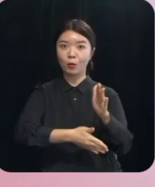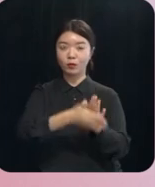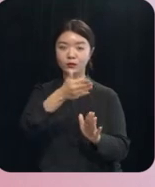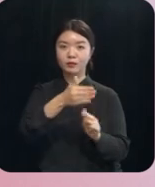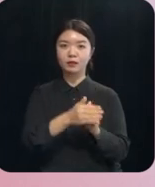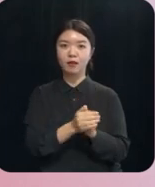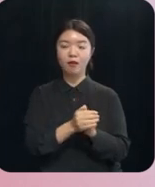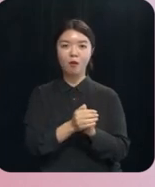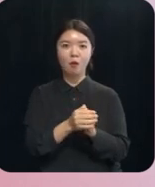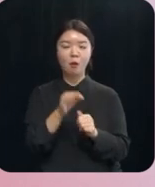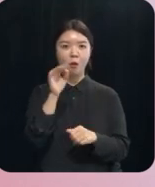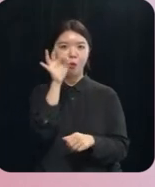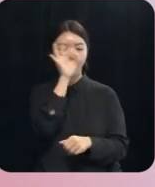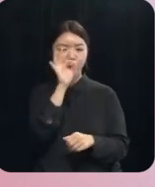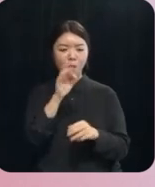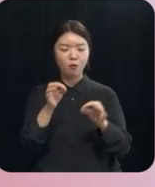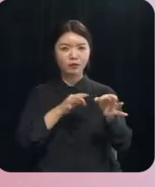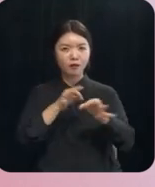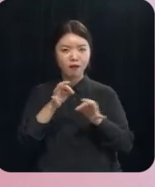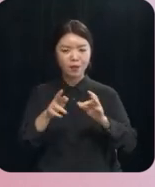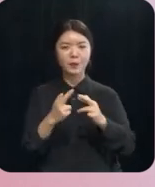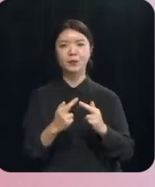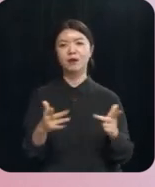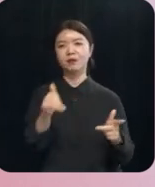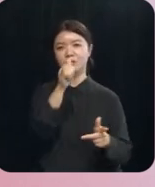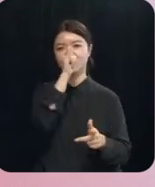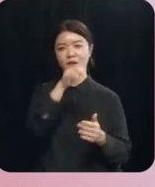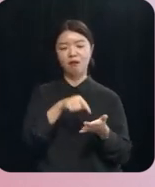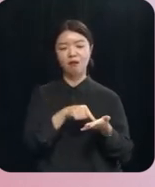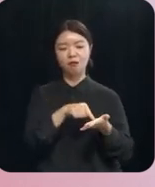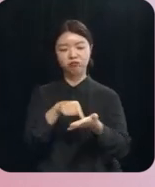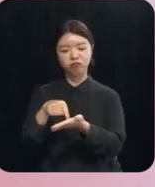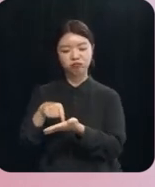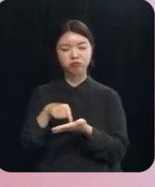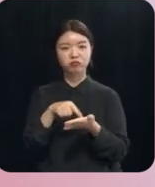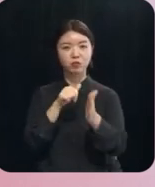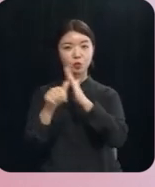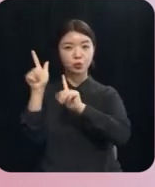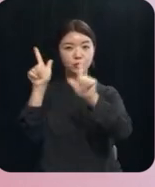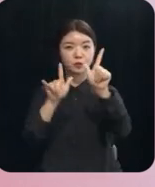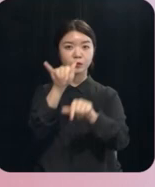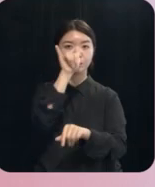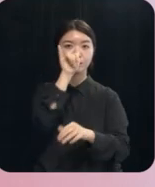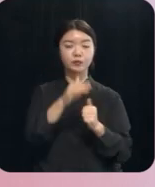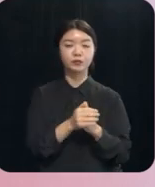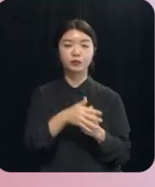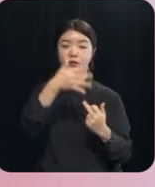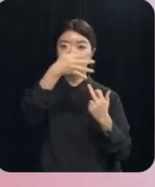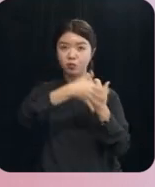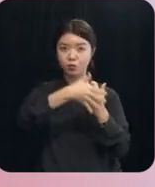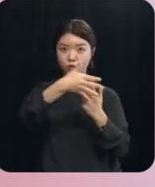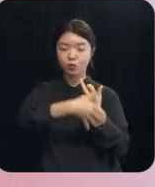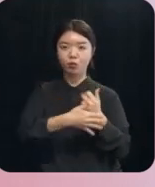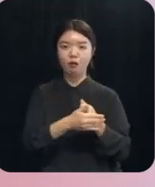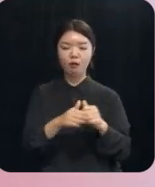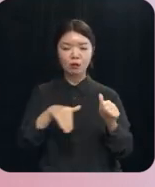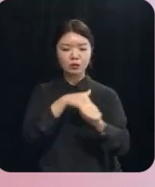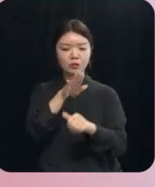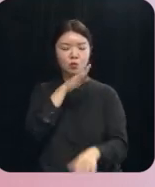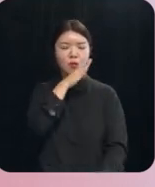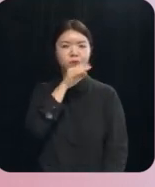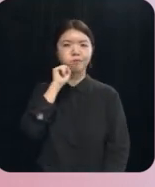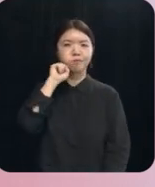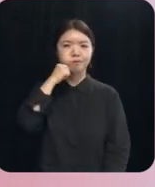고깃집은 텅 비어 있었습니다. 쓸쓸한 주인의 모습이 보였습니다. 서귀포의 현실은 매우